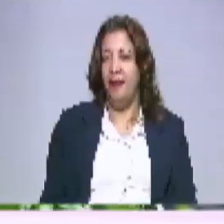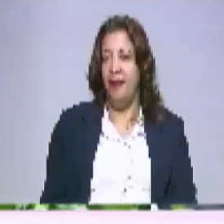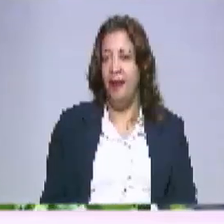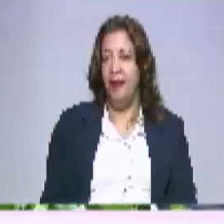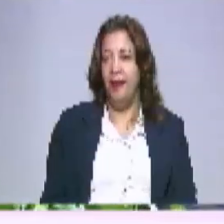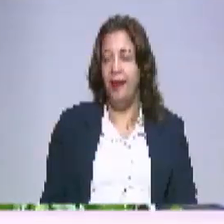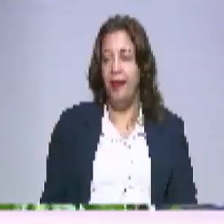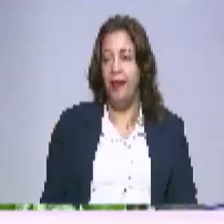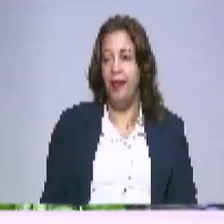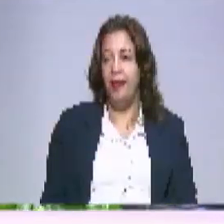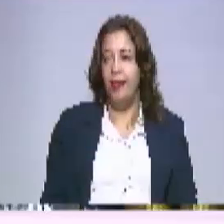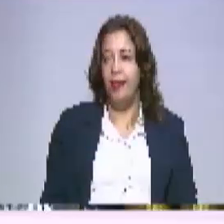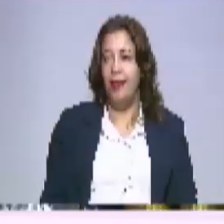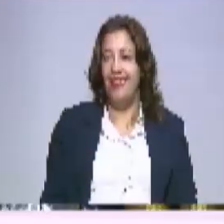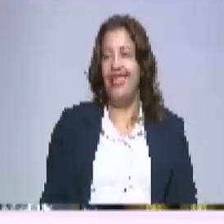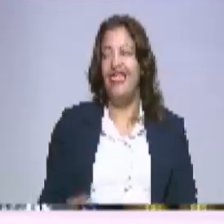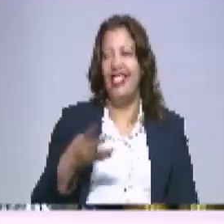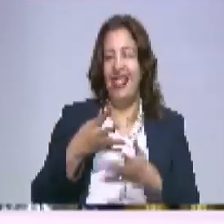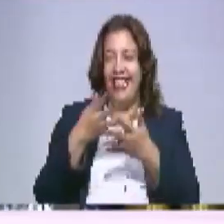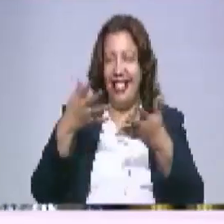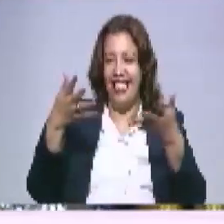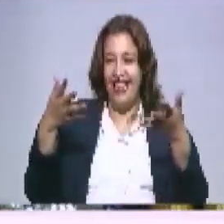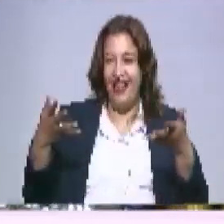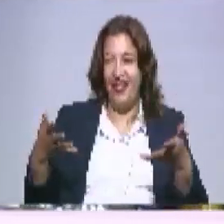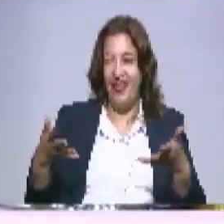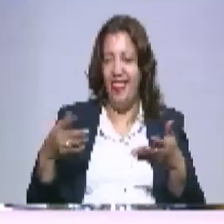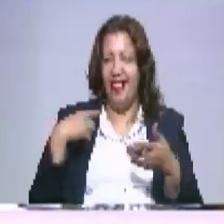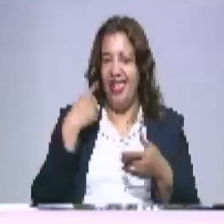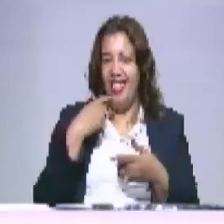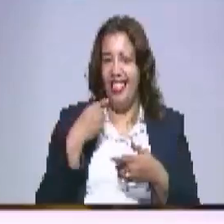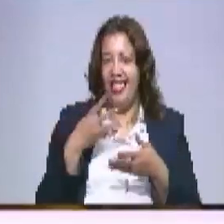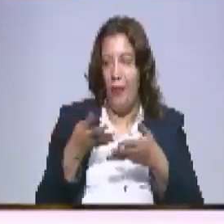بس احنا هنطلعها بقى من الصينيه وخلاص.